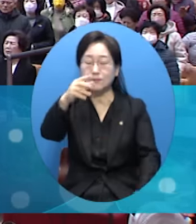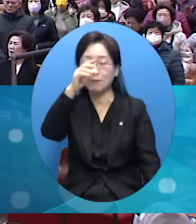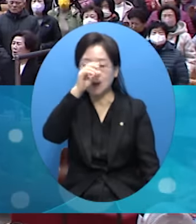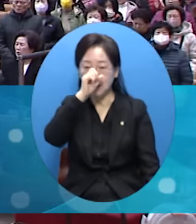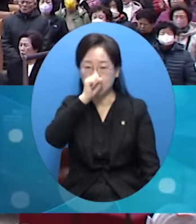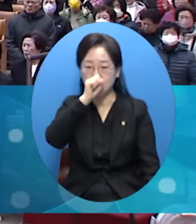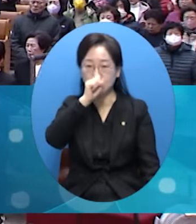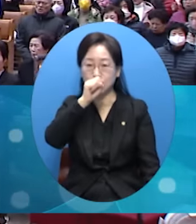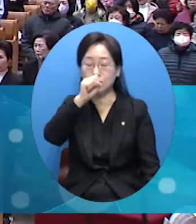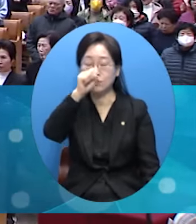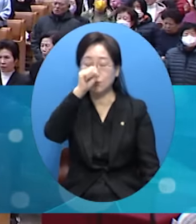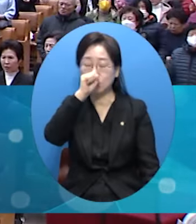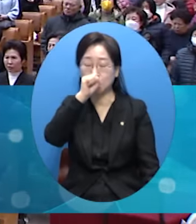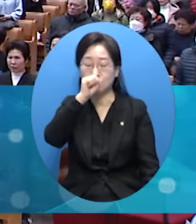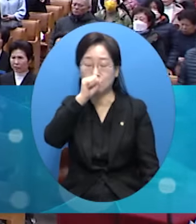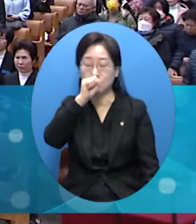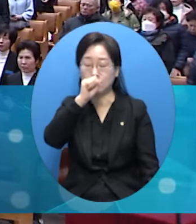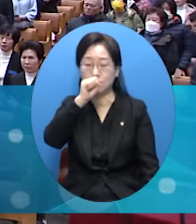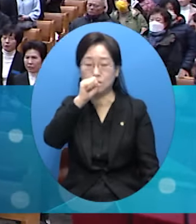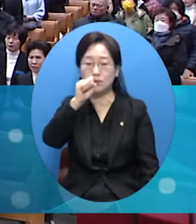하나님